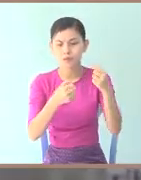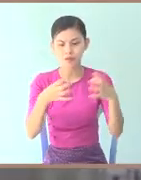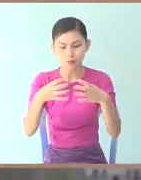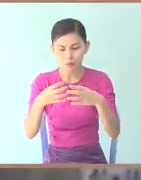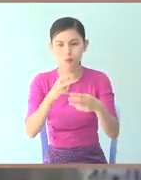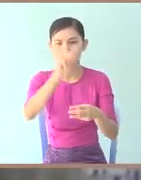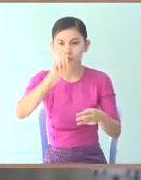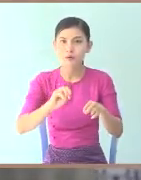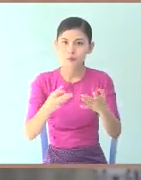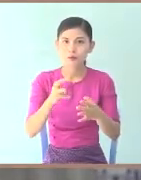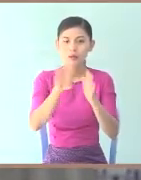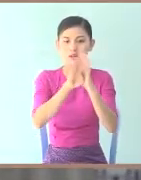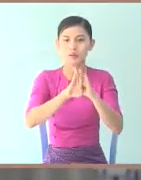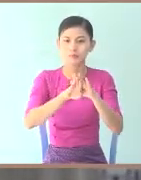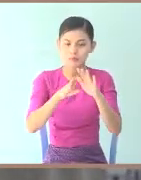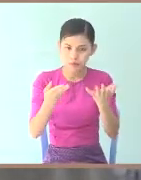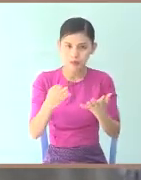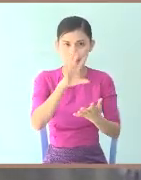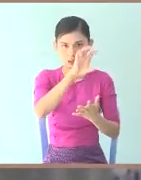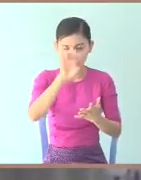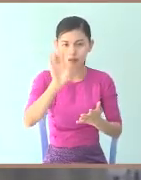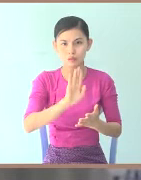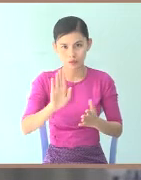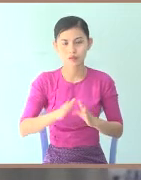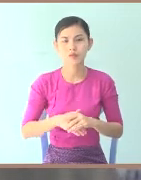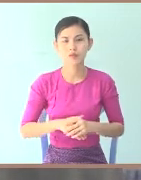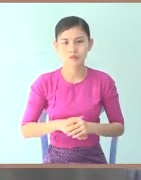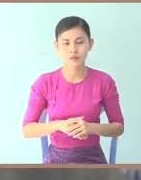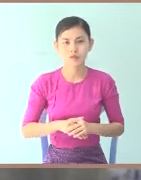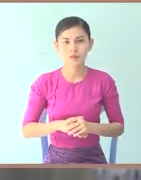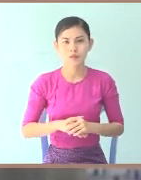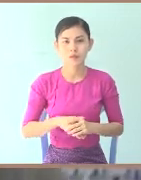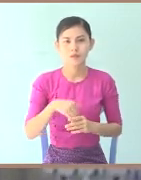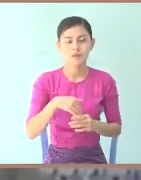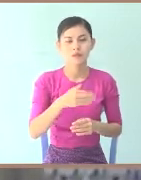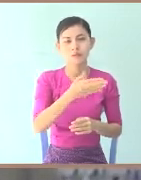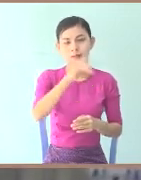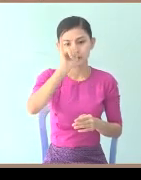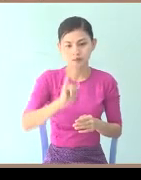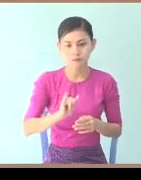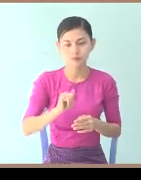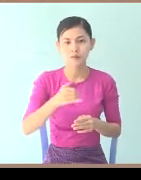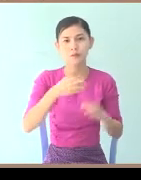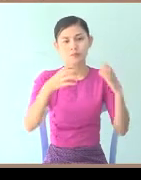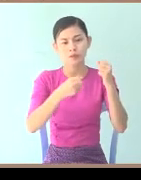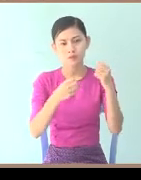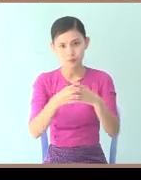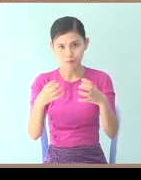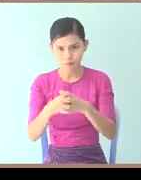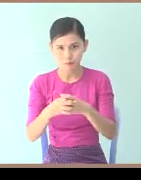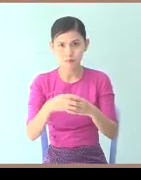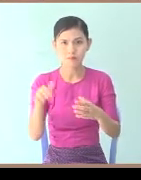ကျွန်တော်တို့ပါတီရဲ့လေ့လာနေတယ်ကျွန်တော်တို့ဒီပြည်နယ်ပါတီရဲ့လေ့လာနေတယ်ဒီပြည်မပါတီရဲ့လေ့လာနေတယ်အ